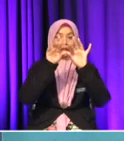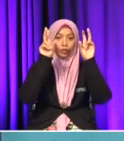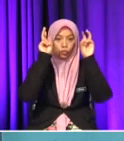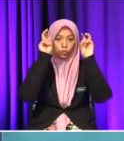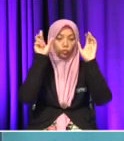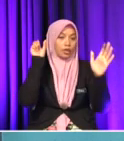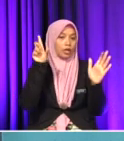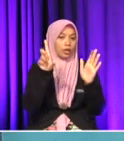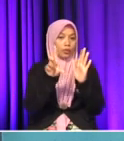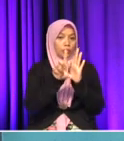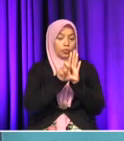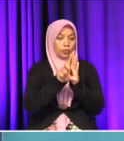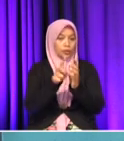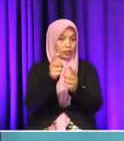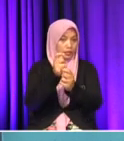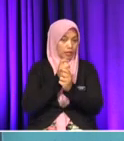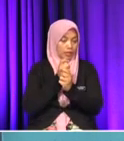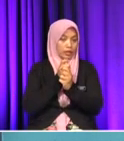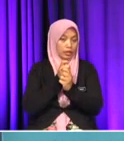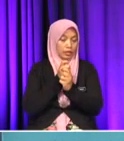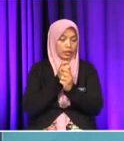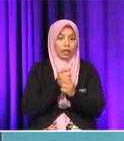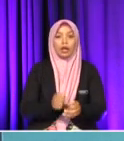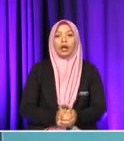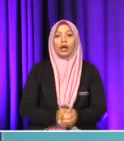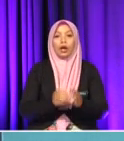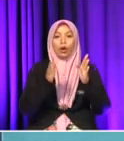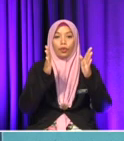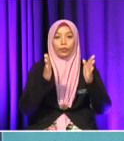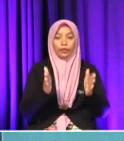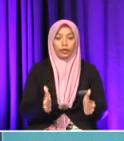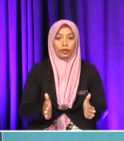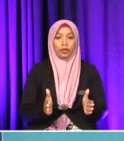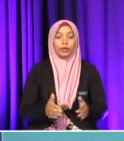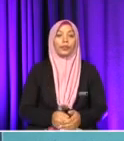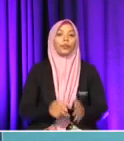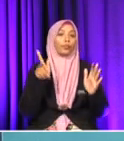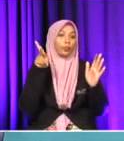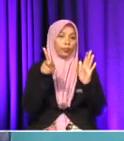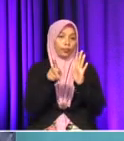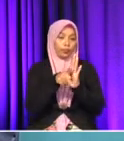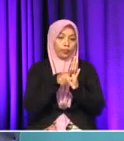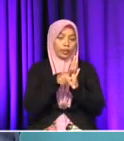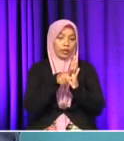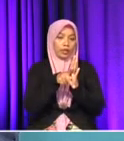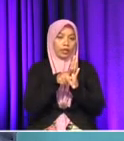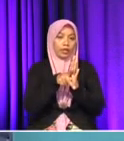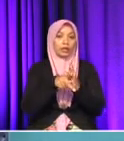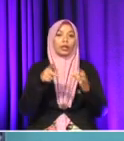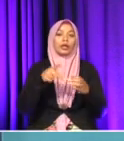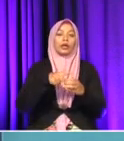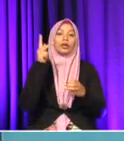audience supaya audience cepat atau Pemuda mengenal pasti Apakah produk dan primata yang ditawarkan oleh siswa organisasi lah